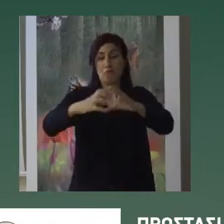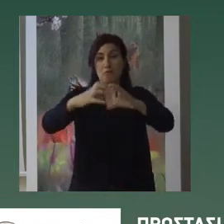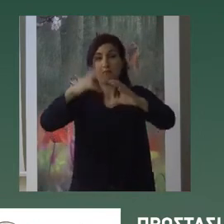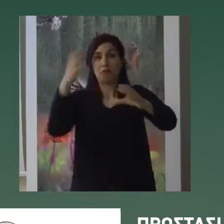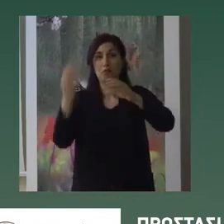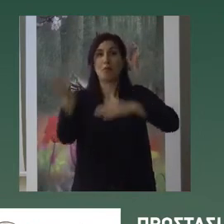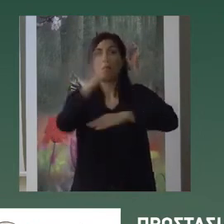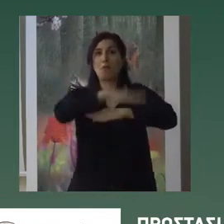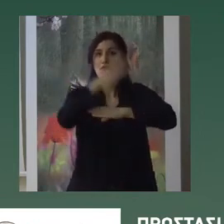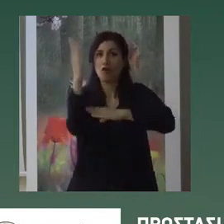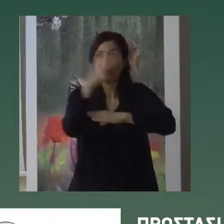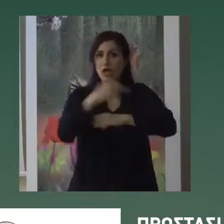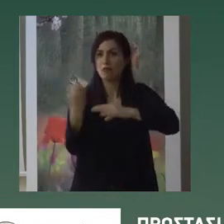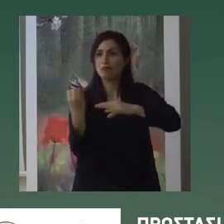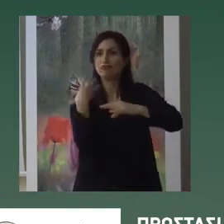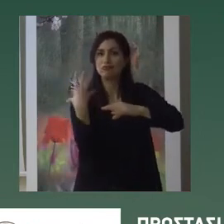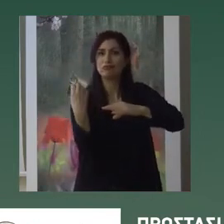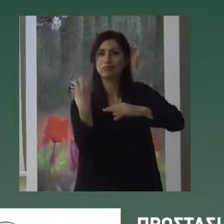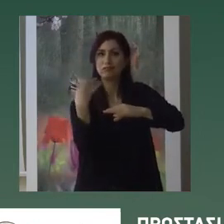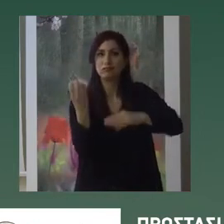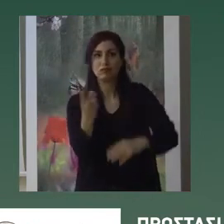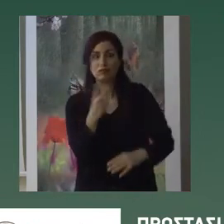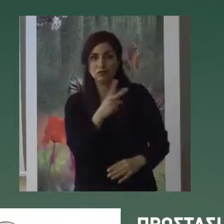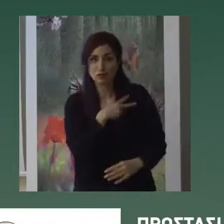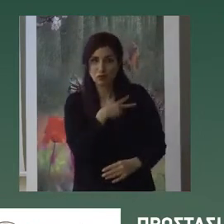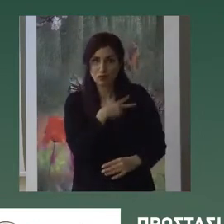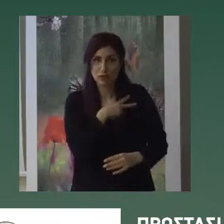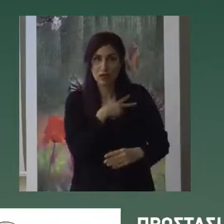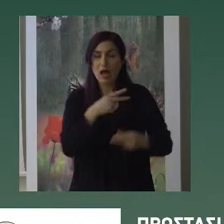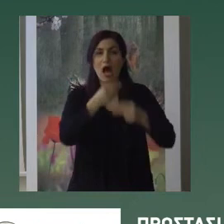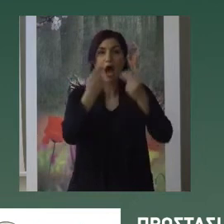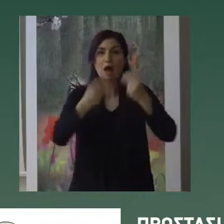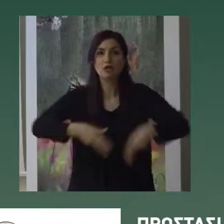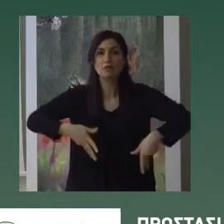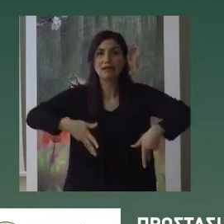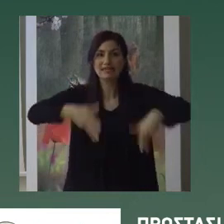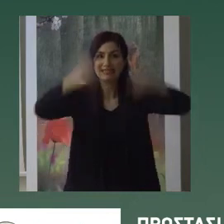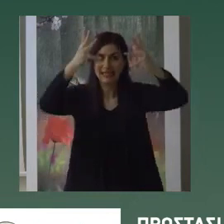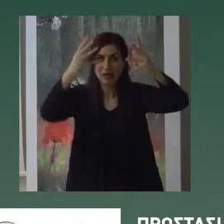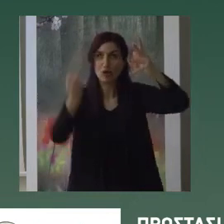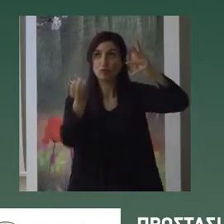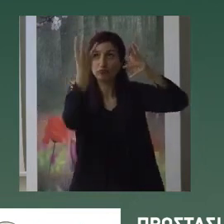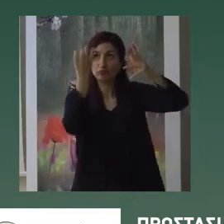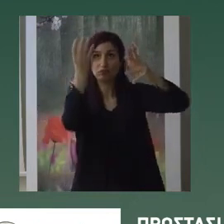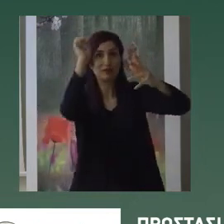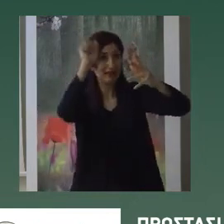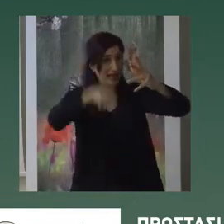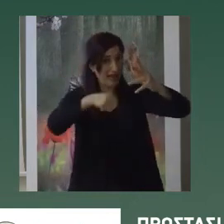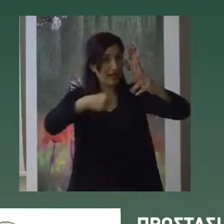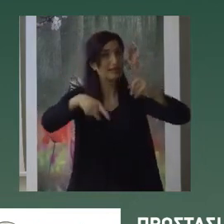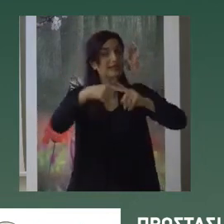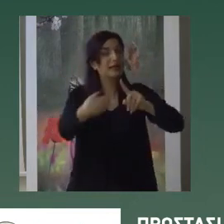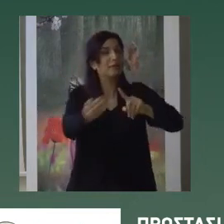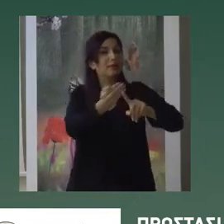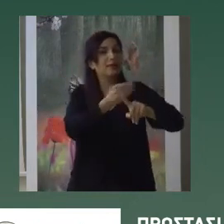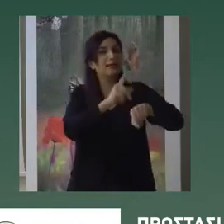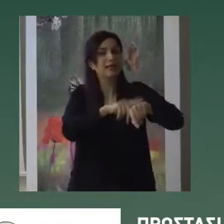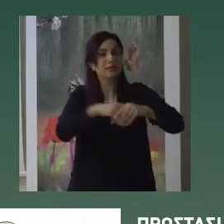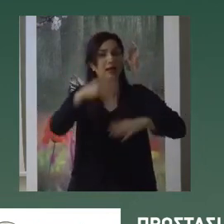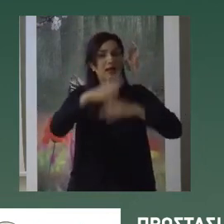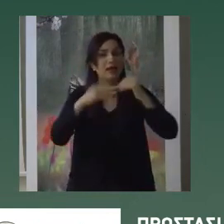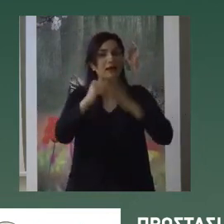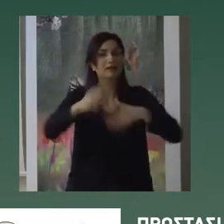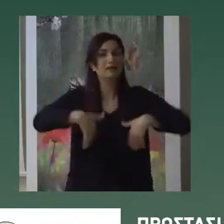το ίδιο. Άρα λοιπόν δεν είναι μόνο το κτίριο τι παράγει, είναι και τι χρειάστηκε να παραχθεί για να έχει το τσιμέντο για το κτίριο ή το